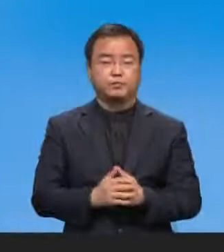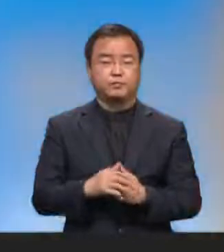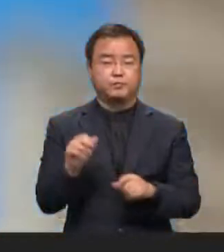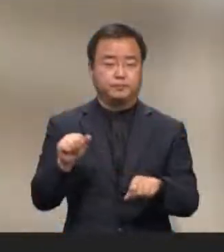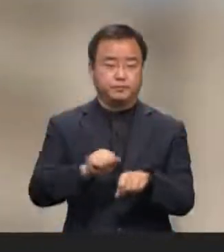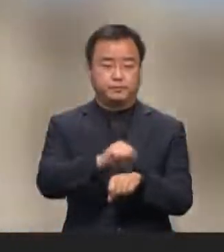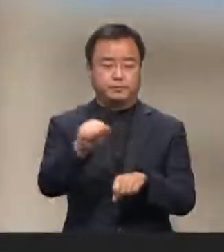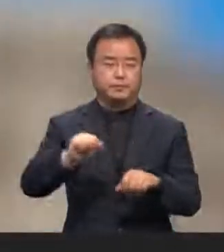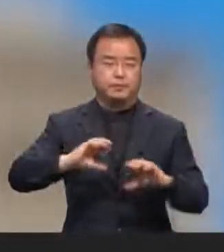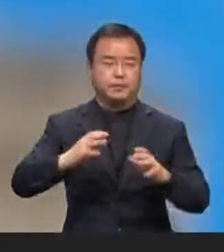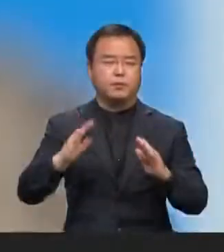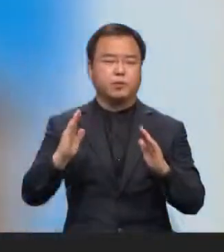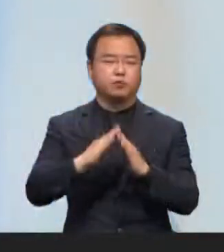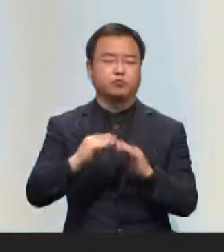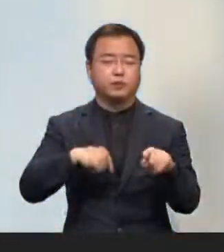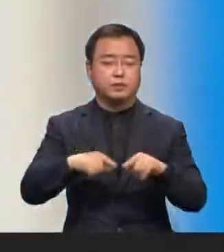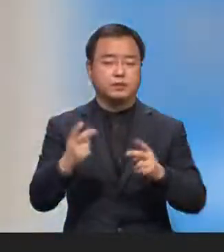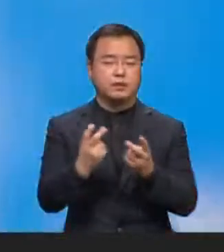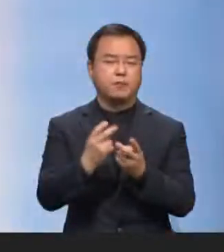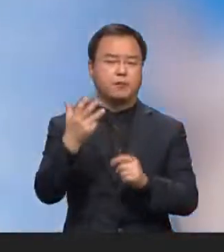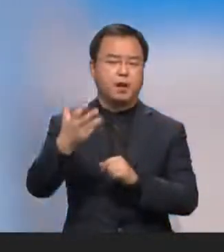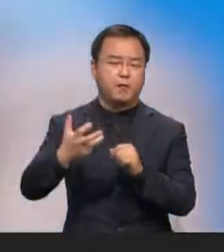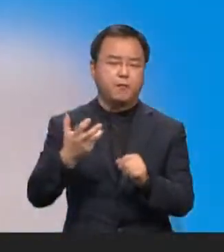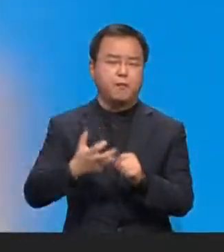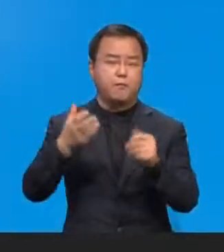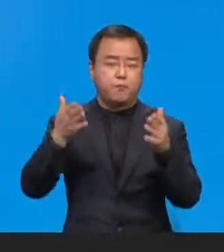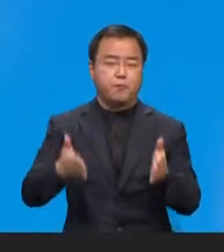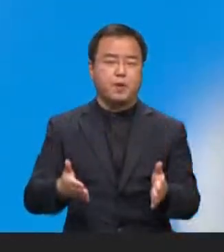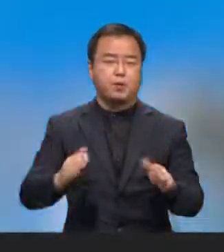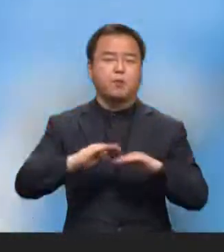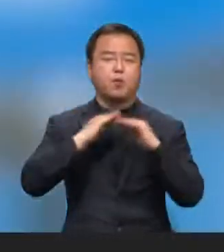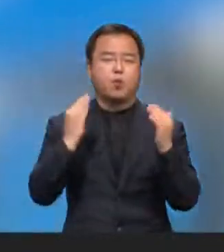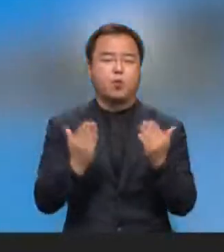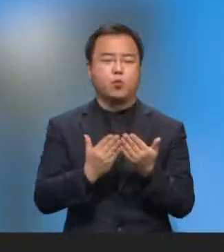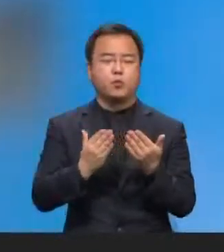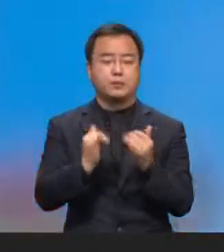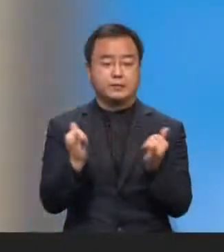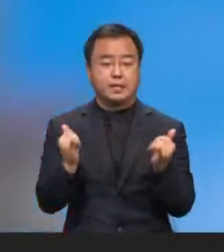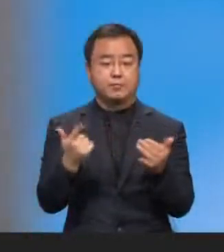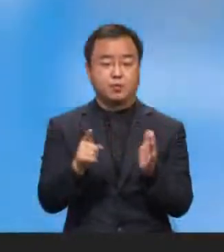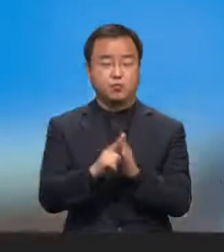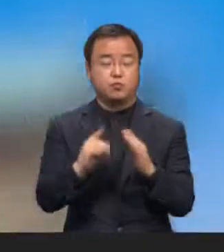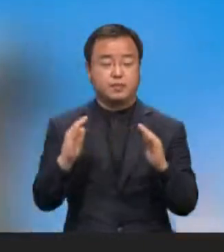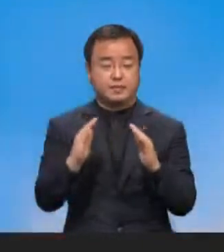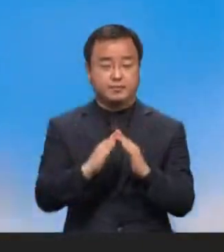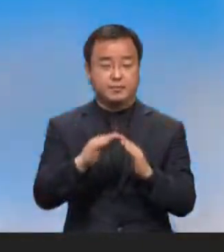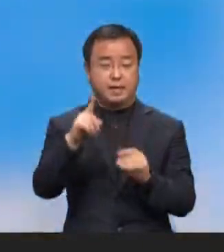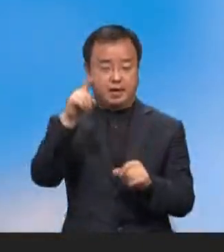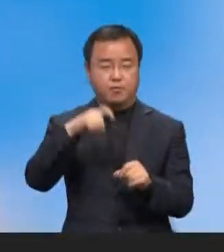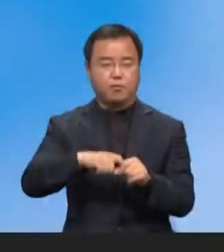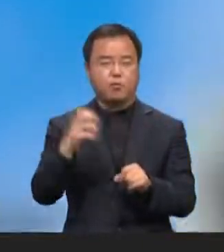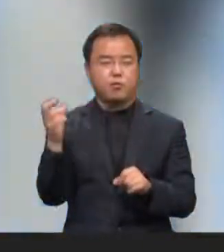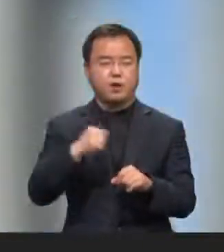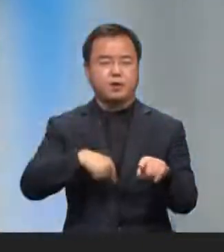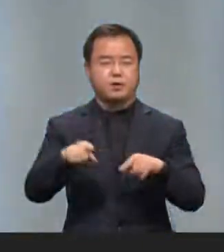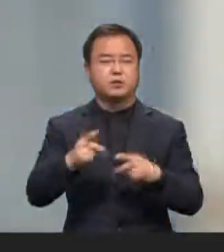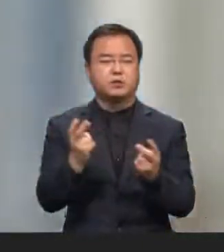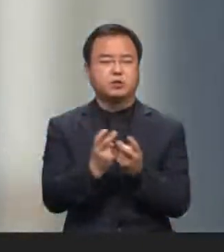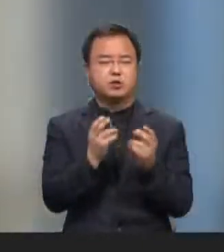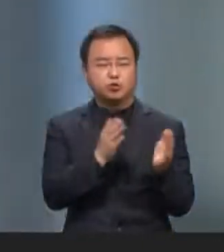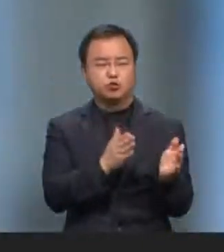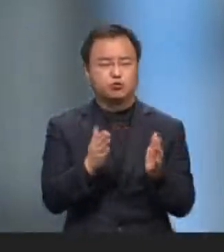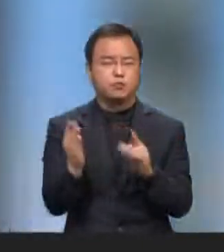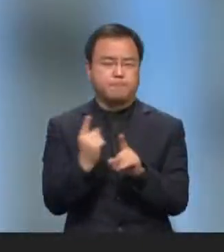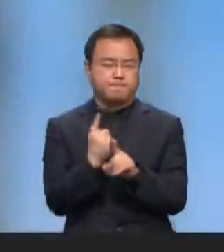싱가포르의 주택 정책은 80여 년 동안 모두를 위한 집이라는 하나의 목표를 위해 정책을 마련하고 끊임없이